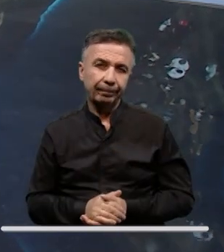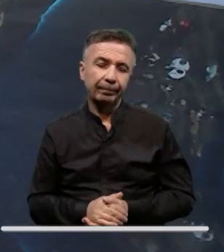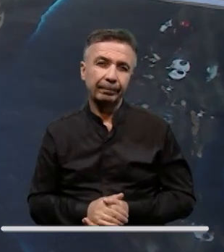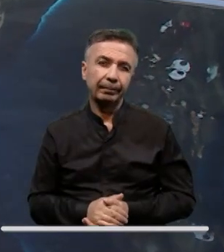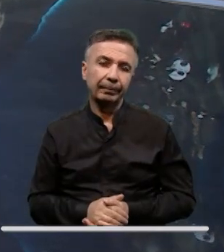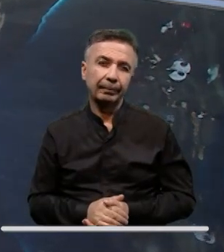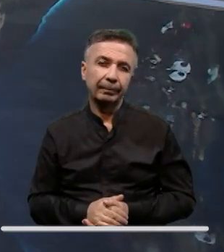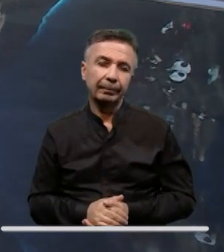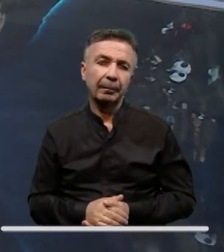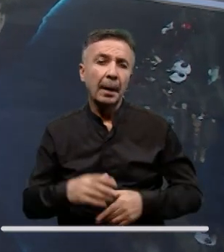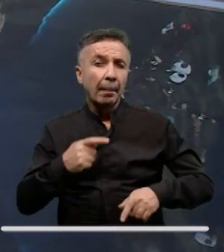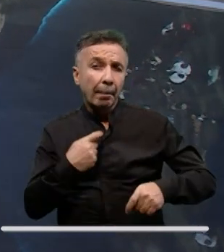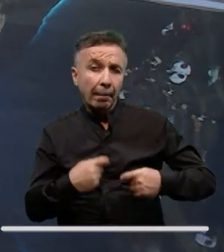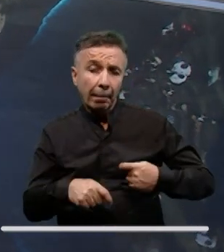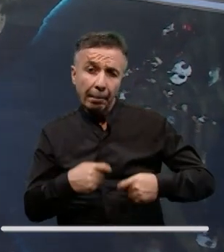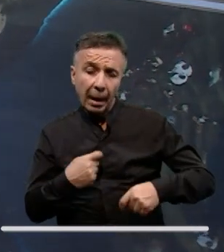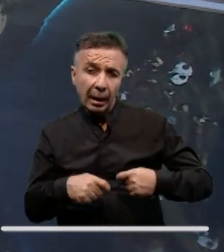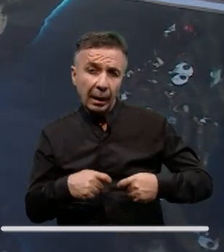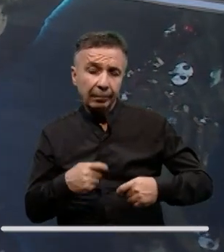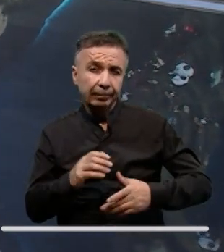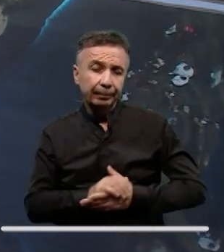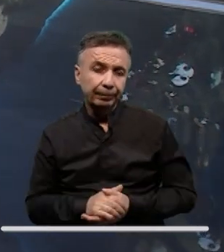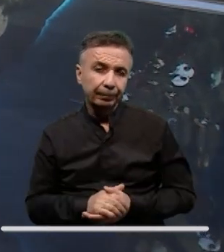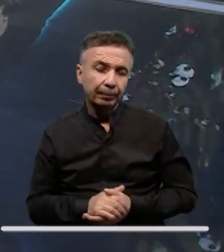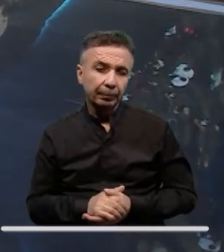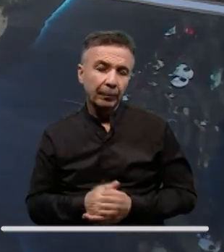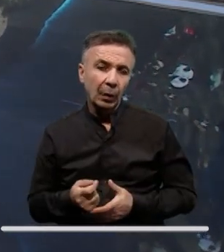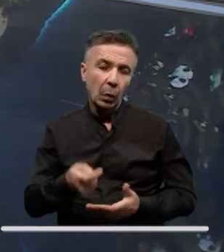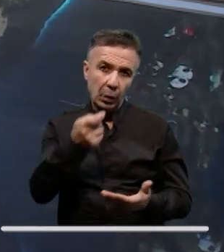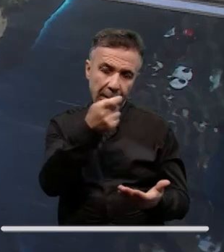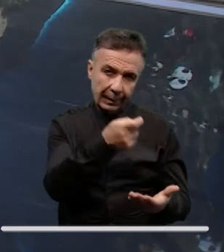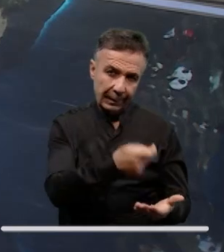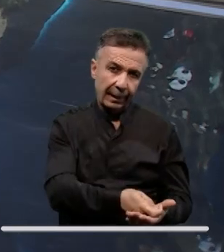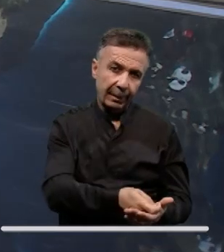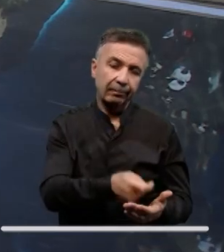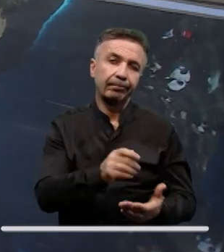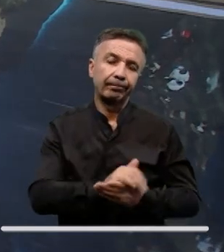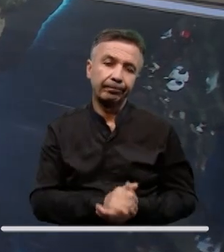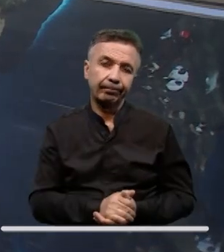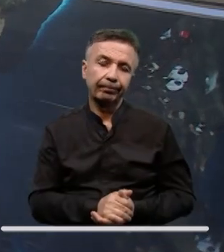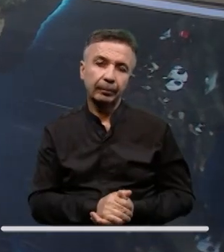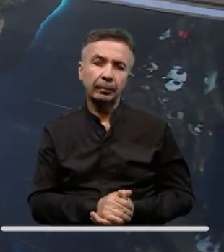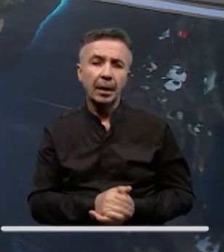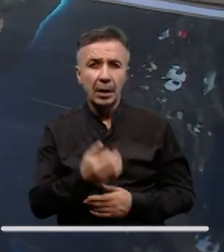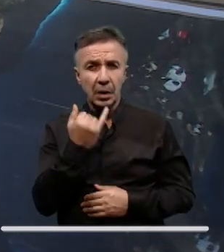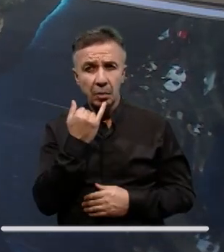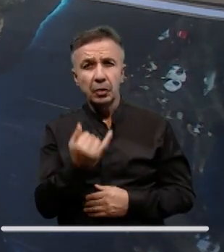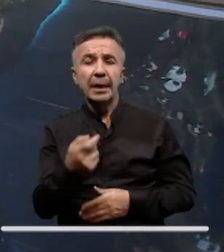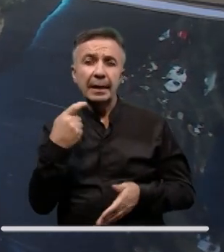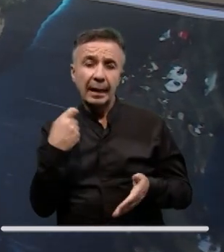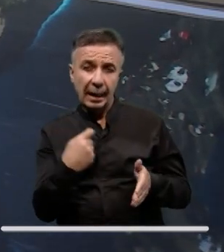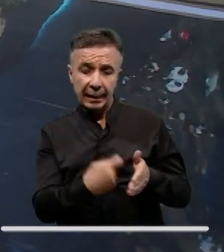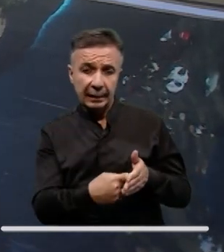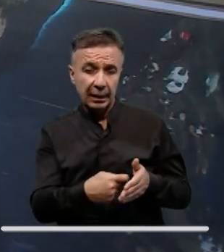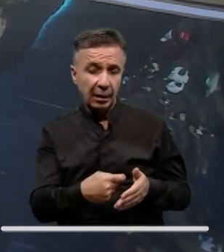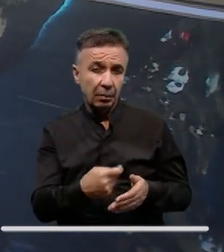Eee banka şöyle e ödemeyi yapan Eee müşterinin adına ödeme